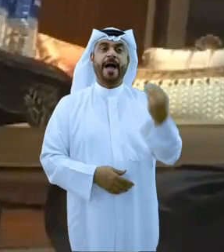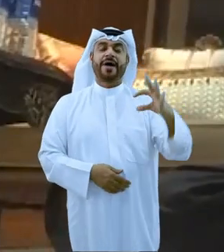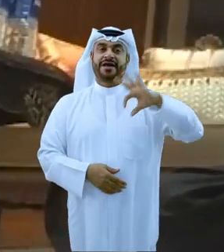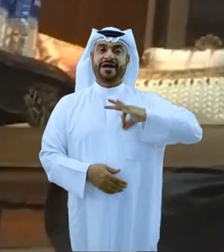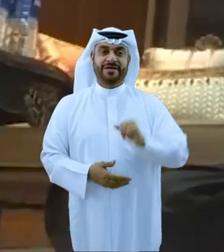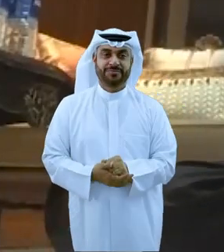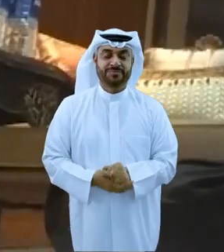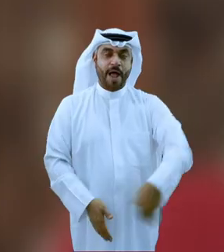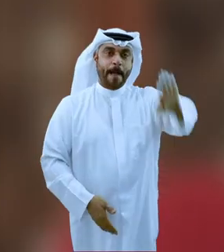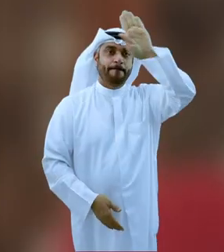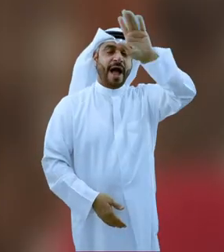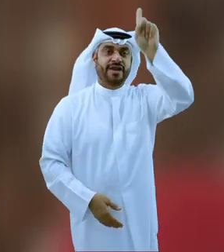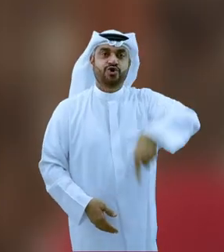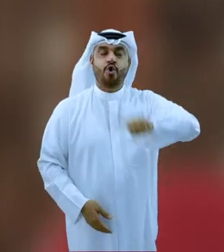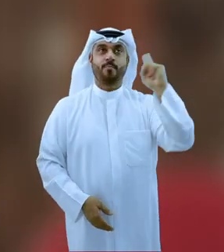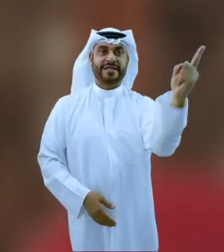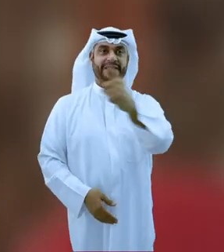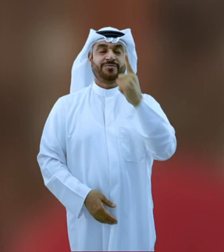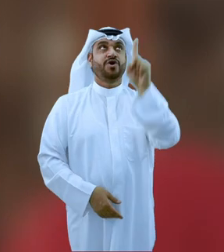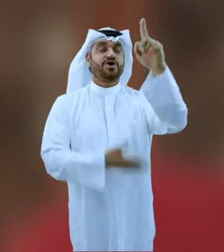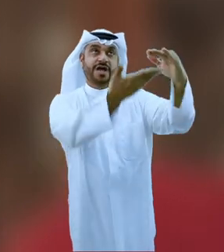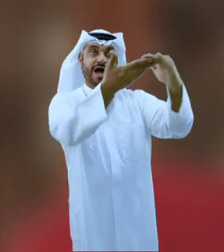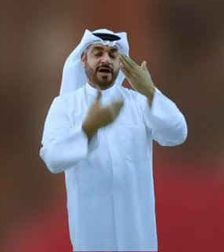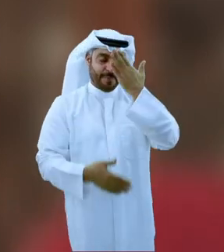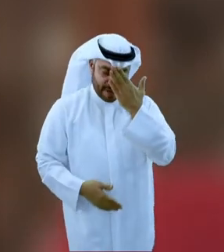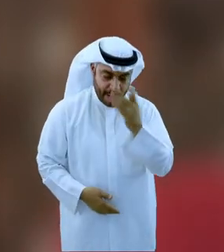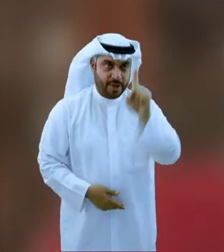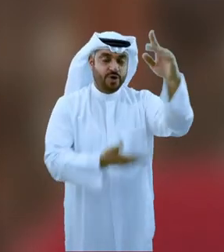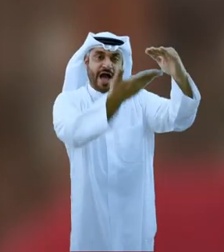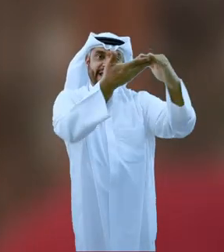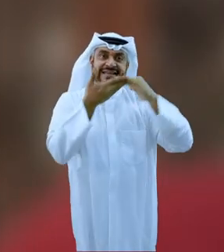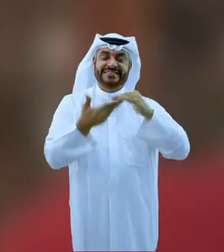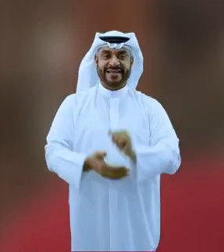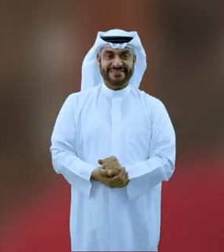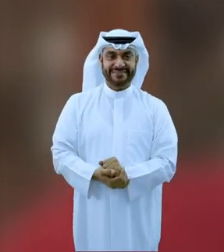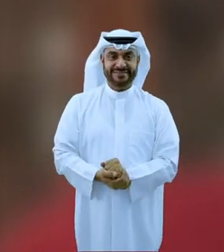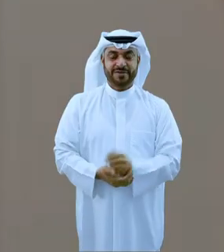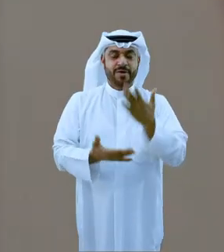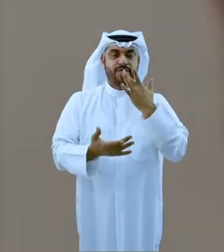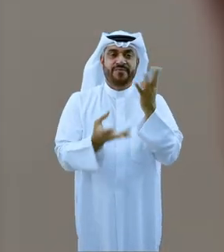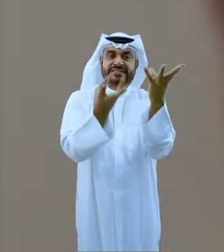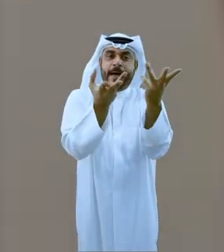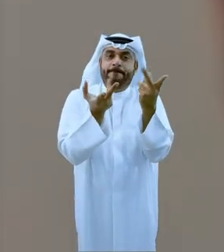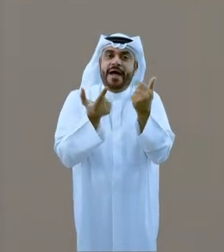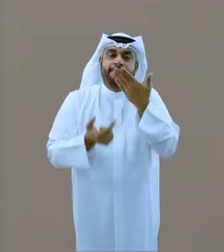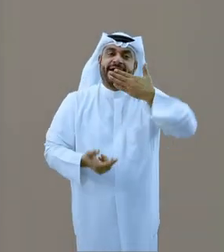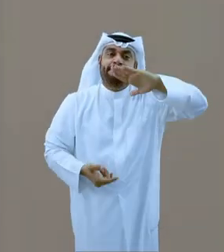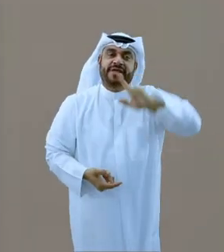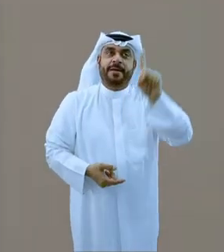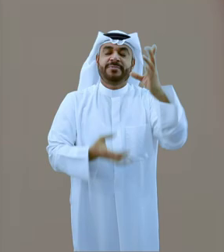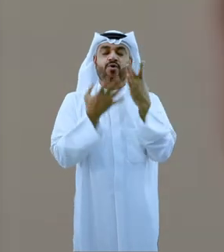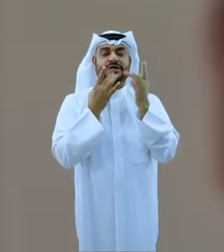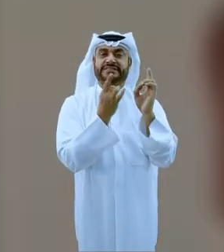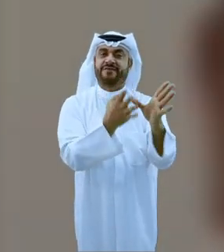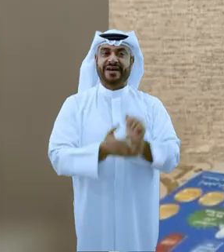الرحمن الرحيم، مالك يوم الدين، إياك نعبد وإياك نستعين، فسبح بحمد